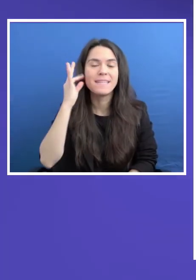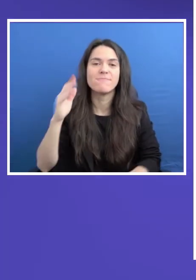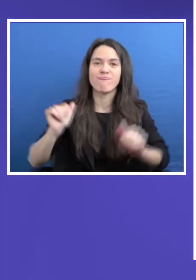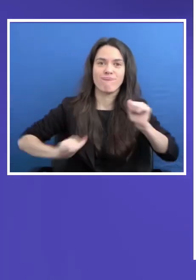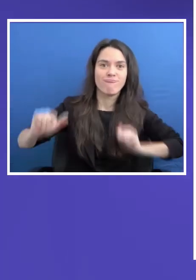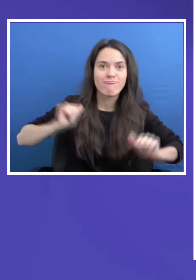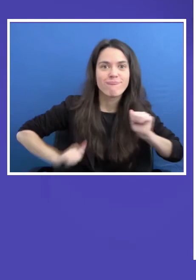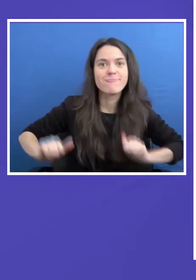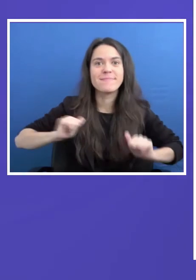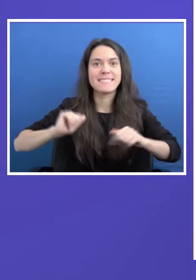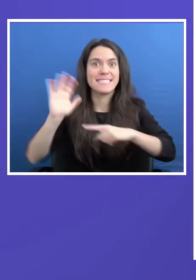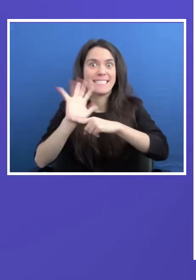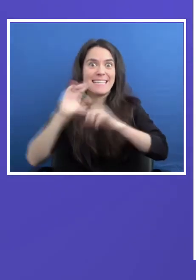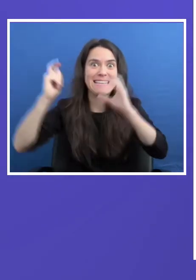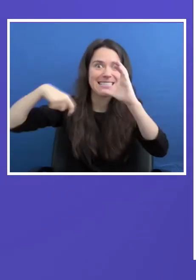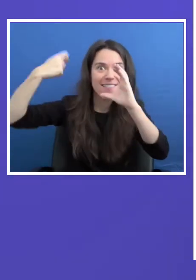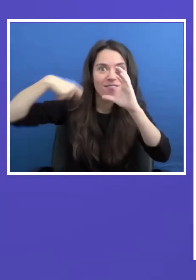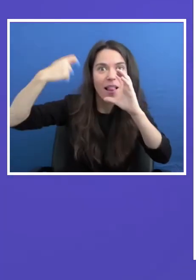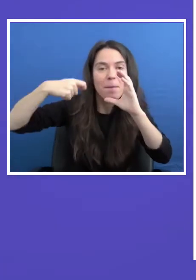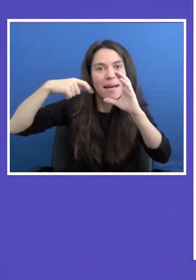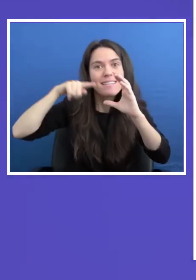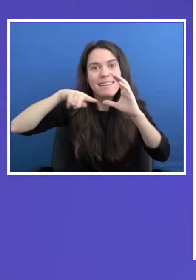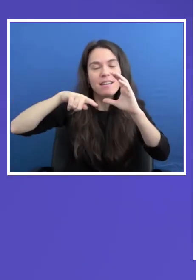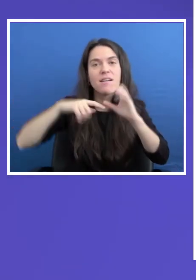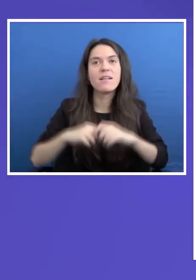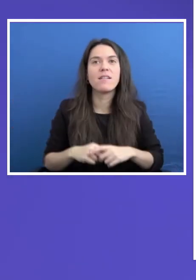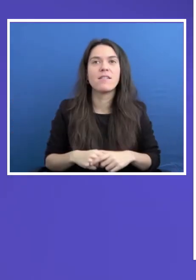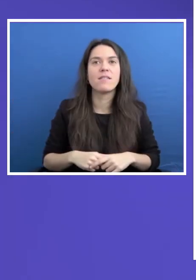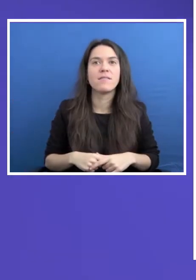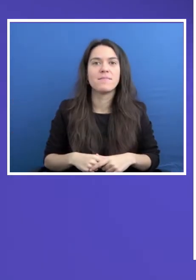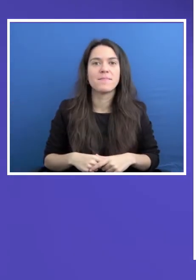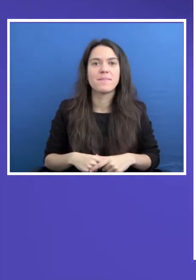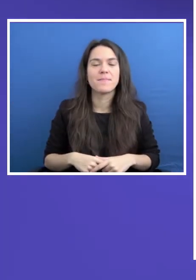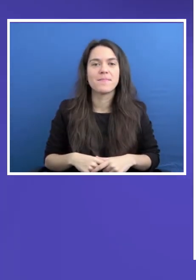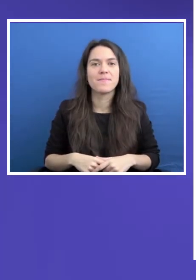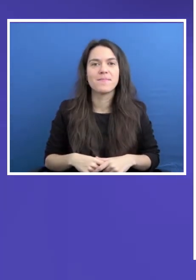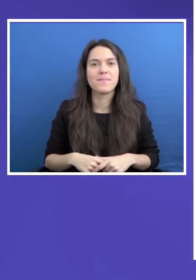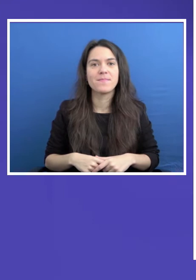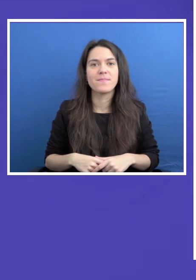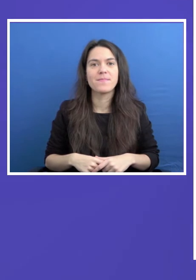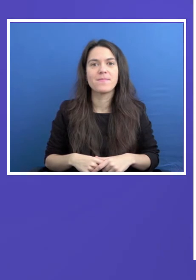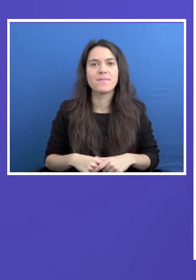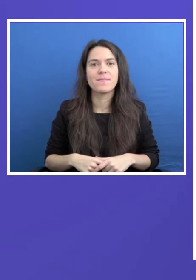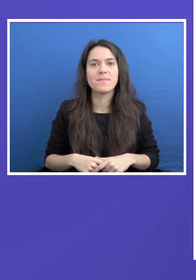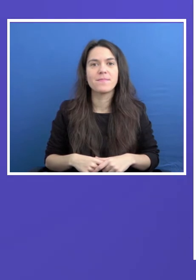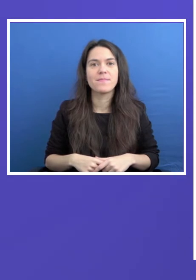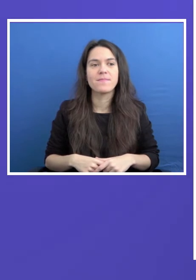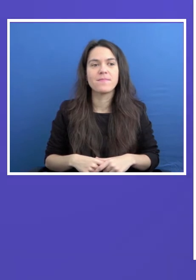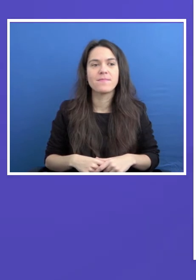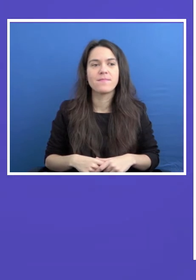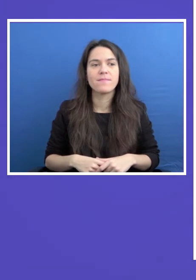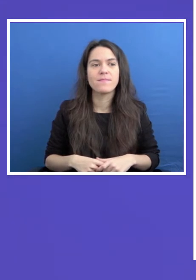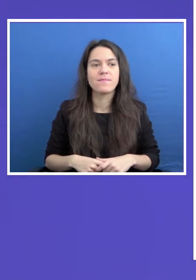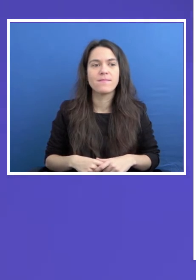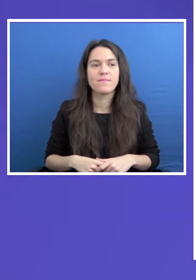هي المرأة في الدراما مش كأنها الوزيرة أو السفيرة أو المرأة العالمة مثلا، رغم أن ده موجود. هي